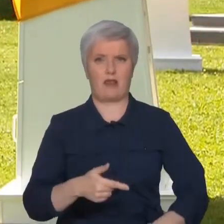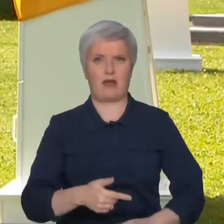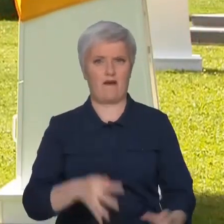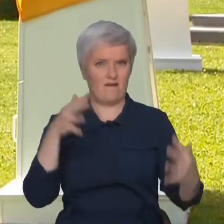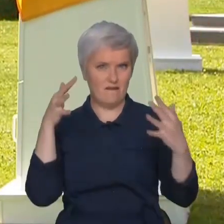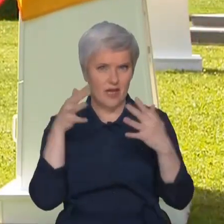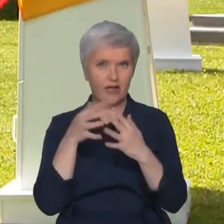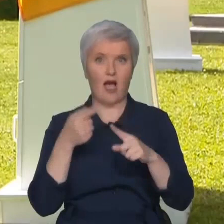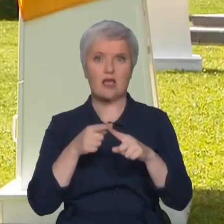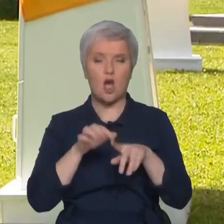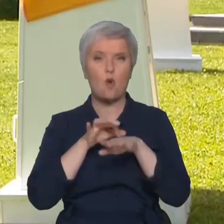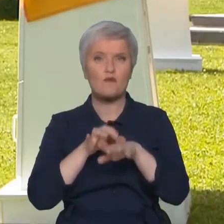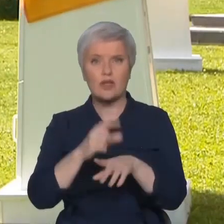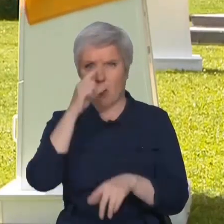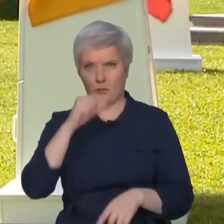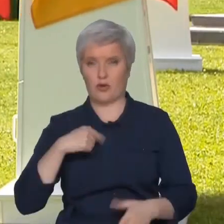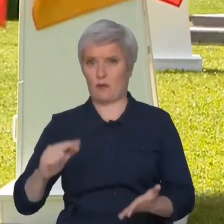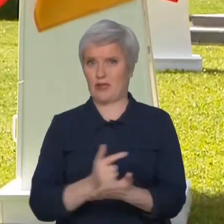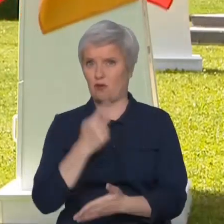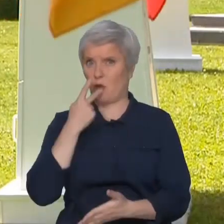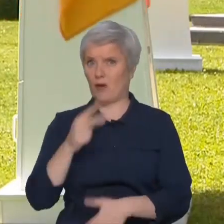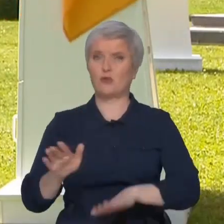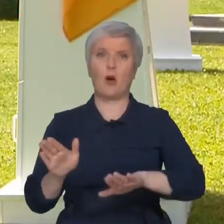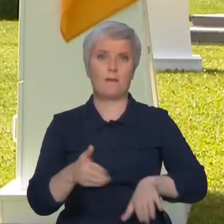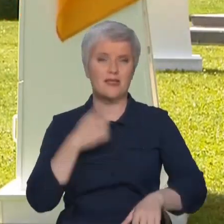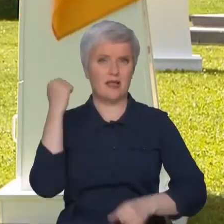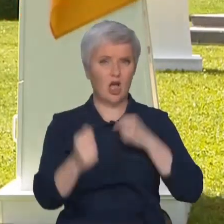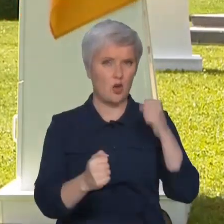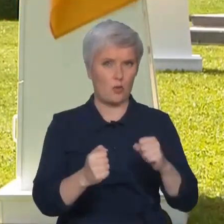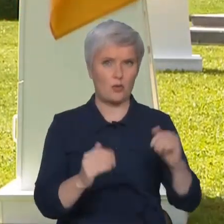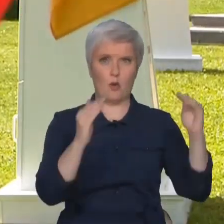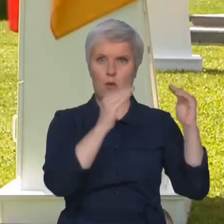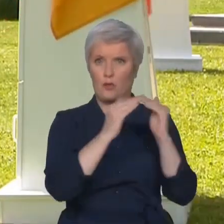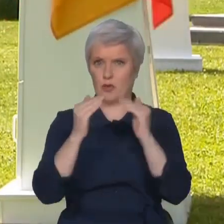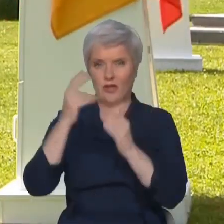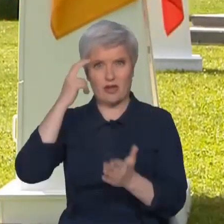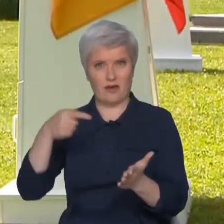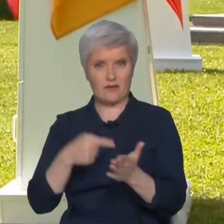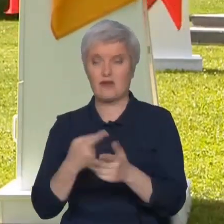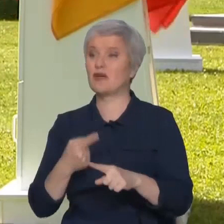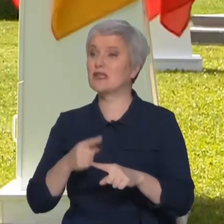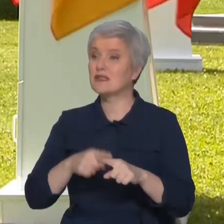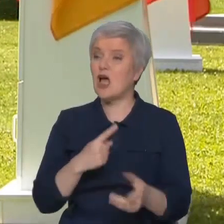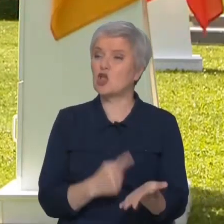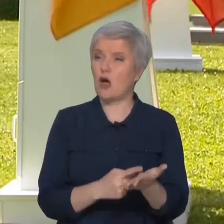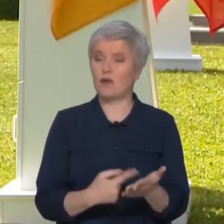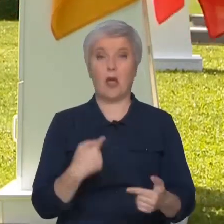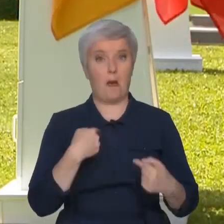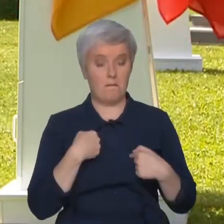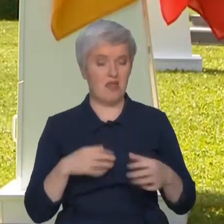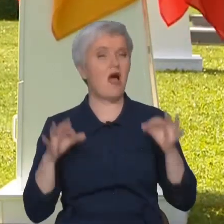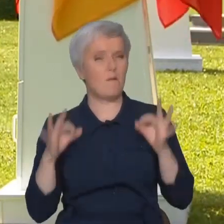веде Путін. Ми знову побачили після ракетних обстрілів будинків у Києві. Це доводить, ми на правильному